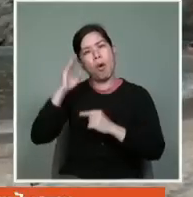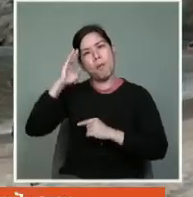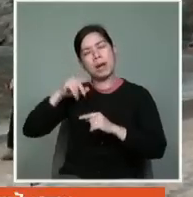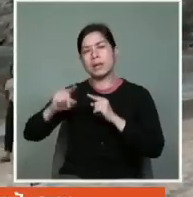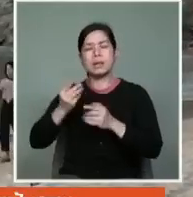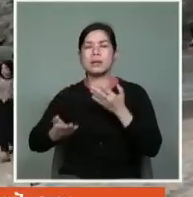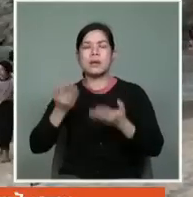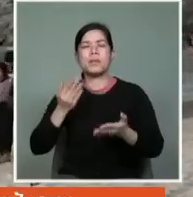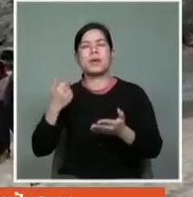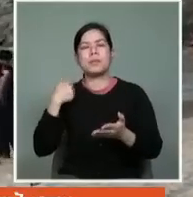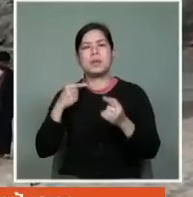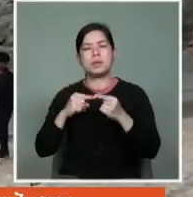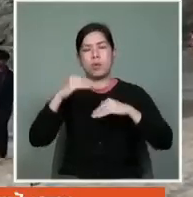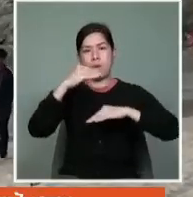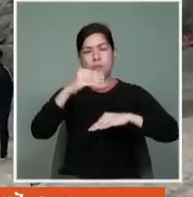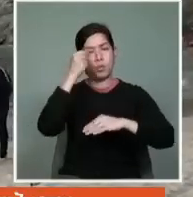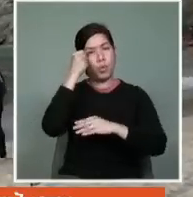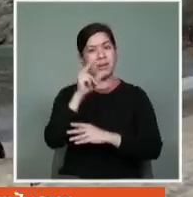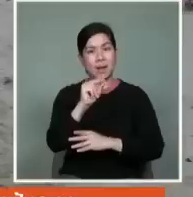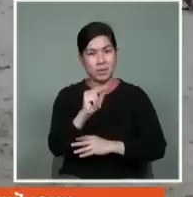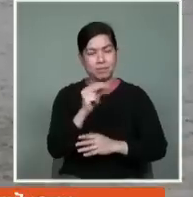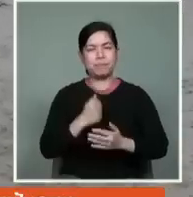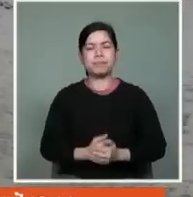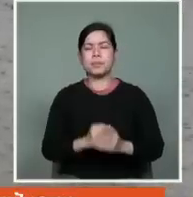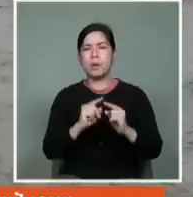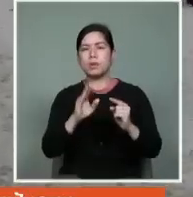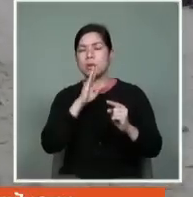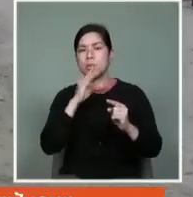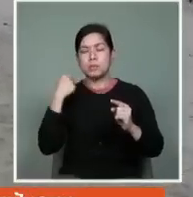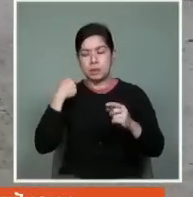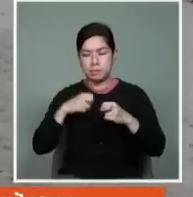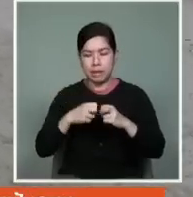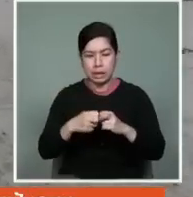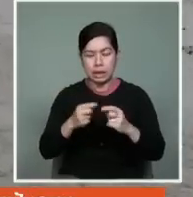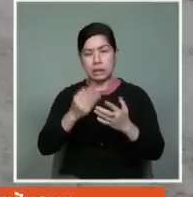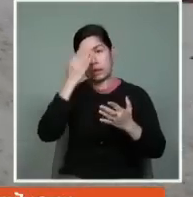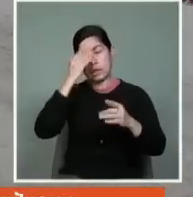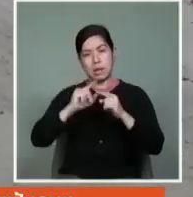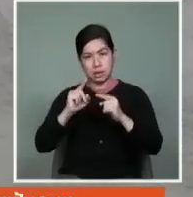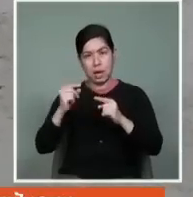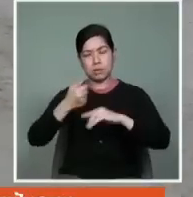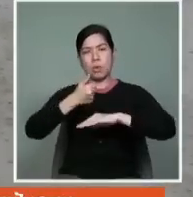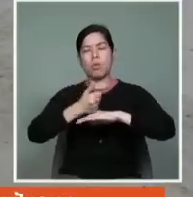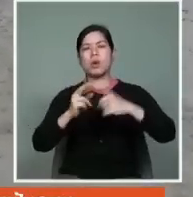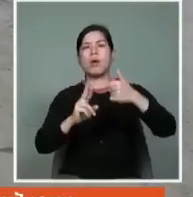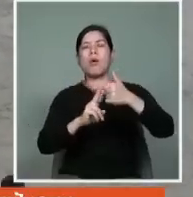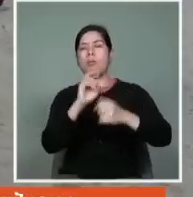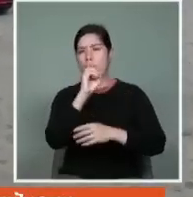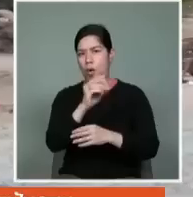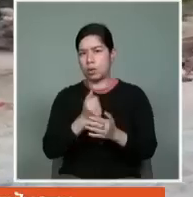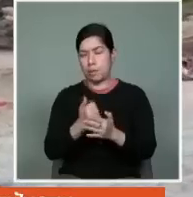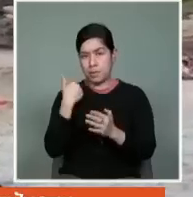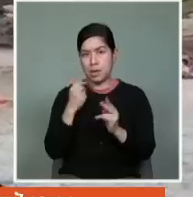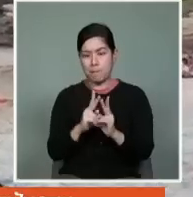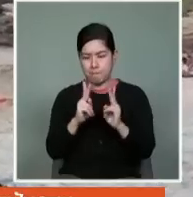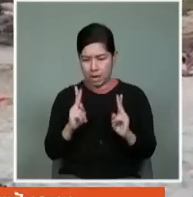กว่า30วันค่ะแต่ถ้าหากว่ามีเหตุสุดวิสัยเกิดขึ้นท่านรองผู้ว่าราชการจังหวัดภูเก็ตย้ำนะคะว่าจะมีคณะกรรมการค